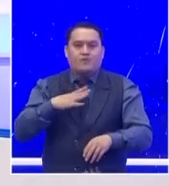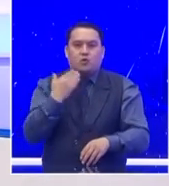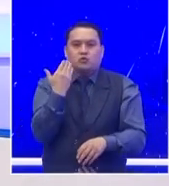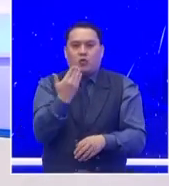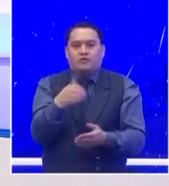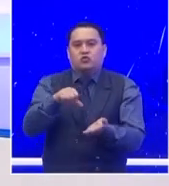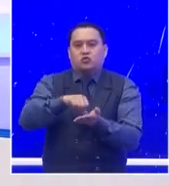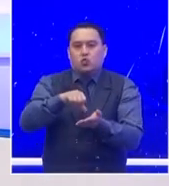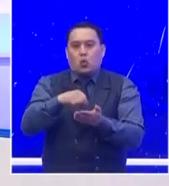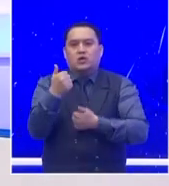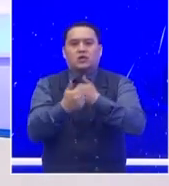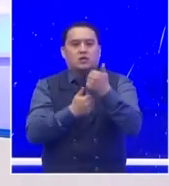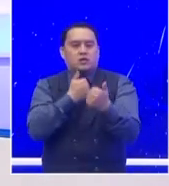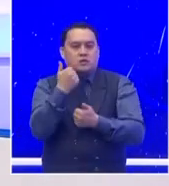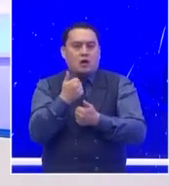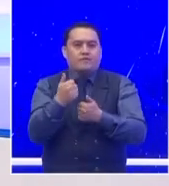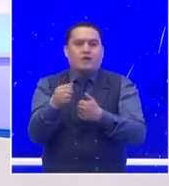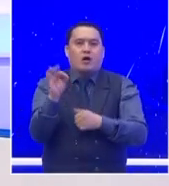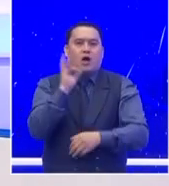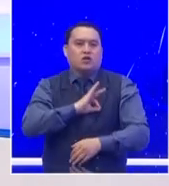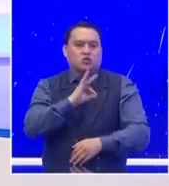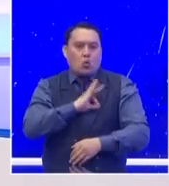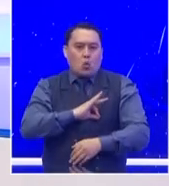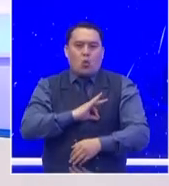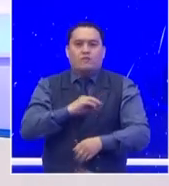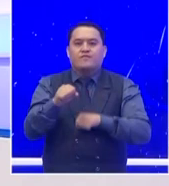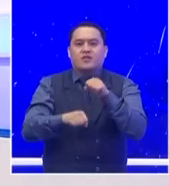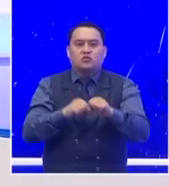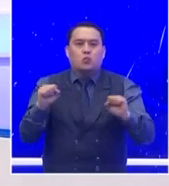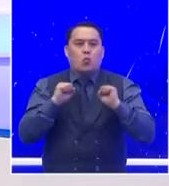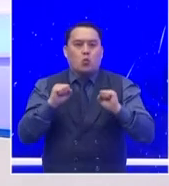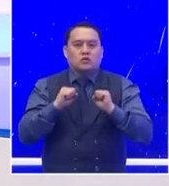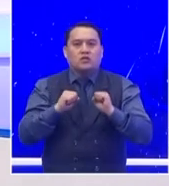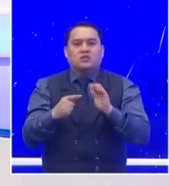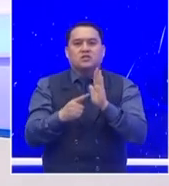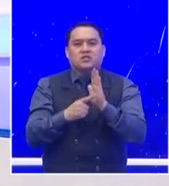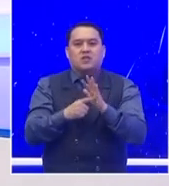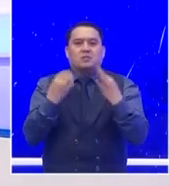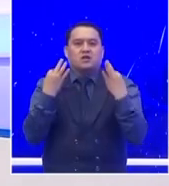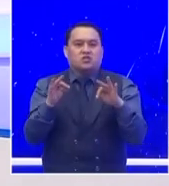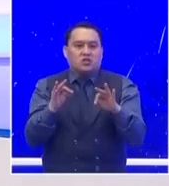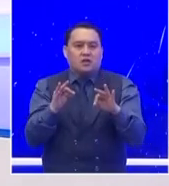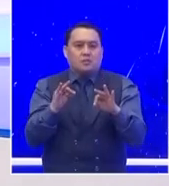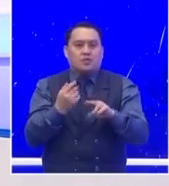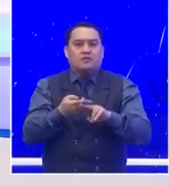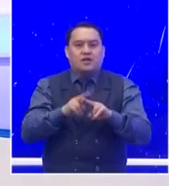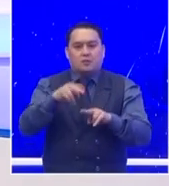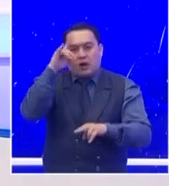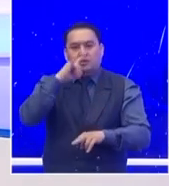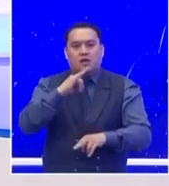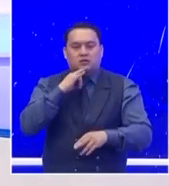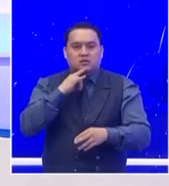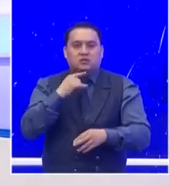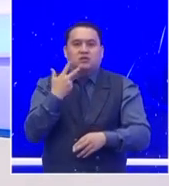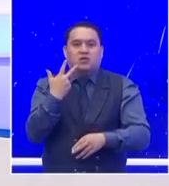кейринг. По итогам периода набора очков на сборную страны по велоспорту всего приходится 7 лицензий. При этом Казахстан в соревнованиях